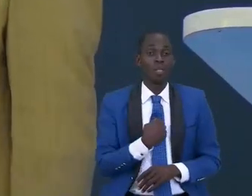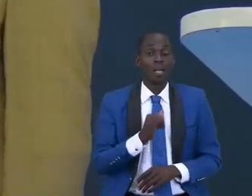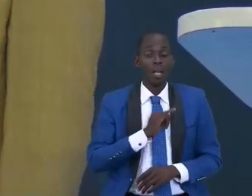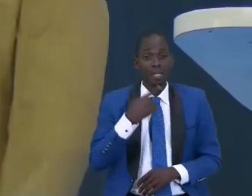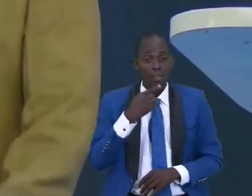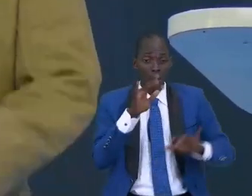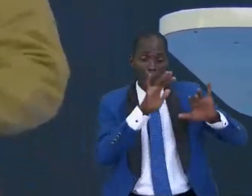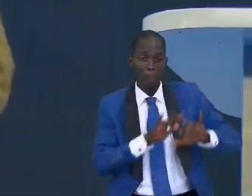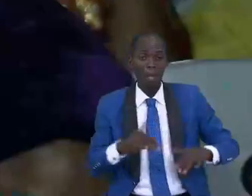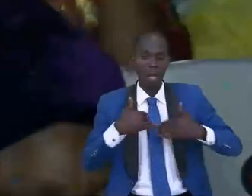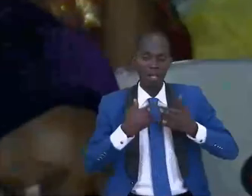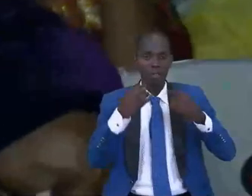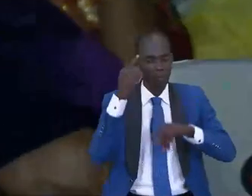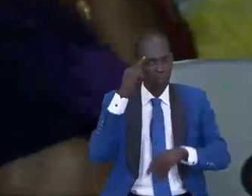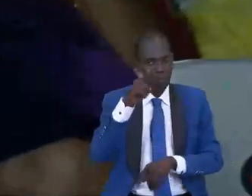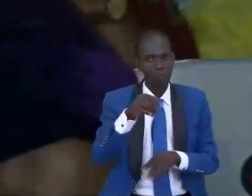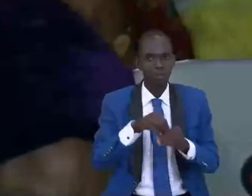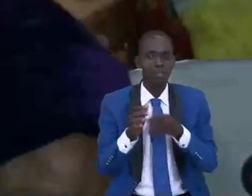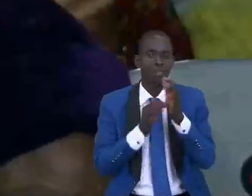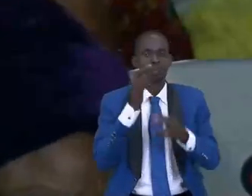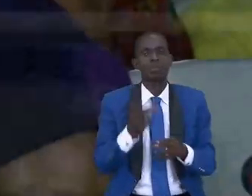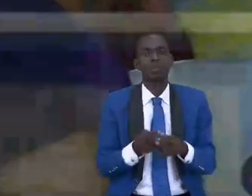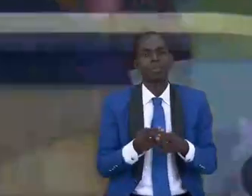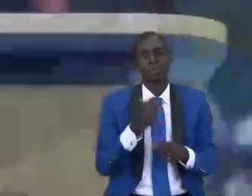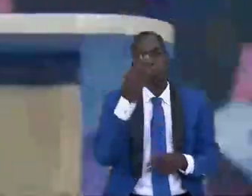la pitié, la miséricorde est venue.